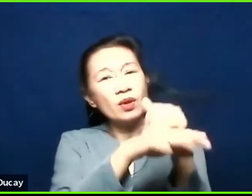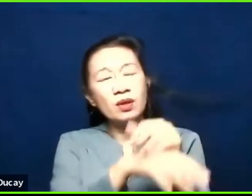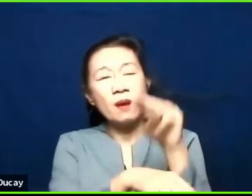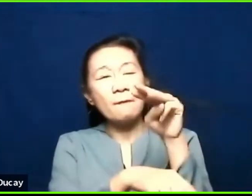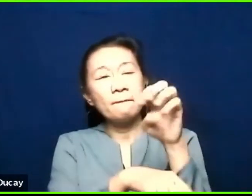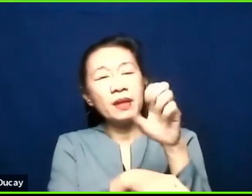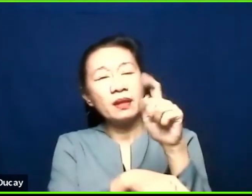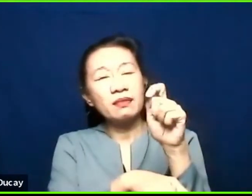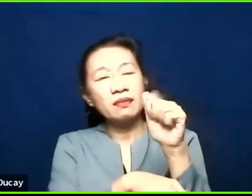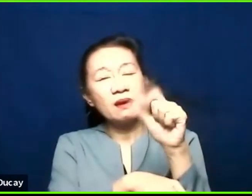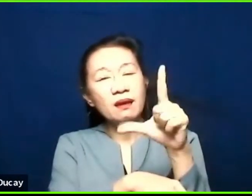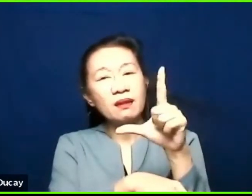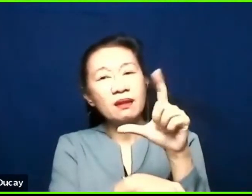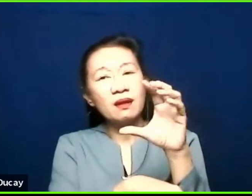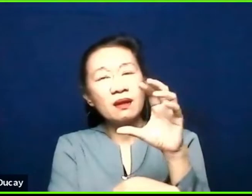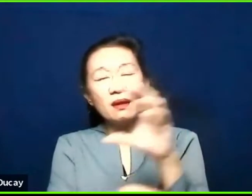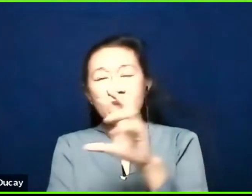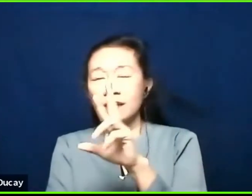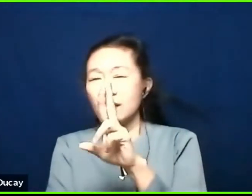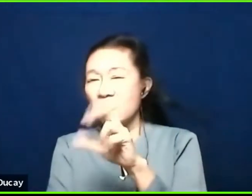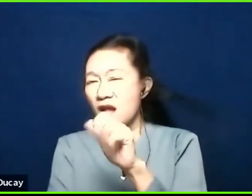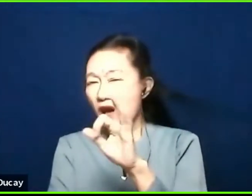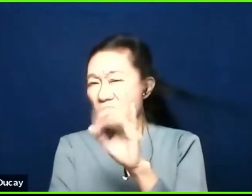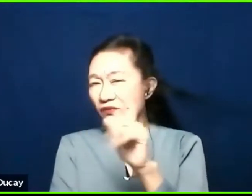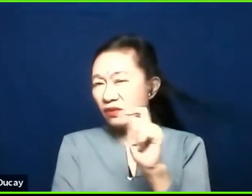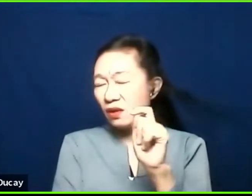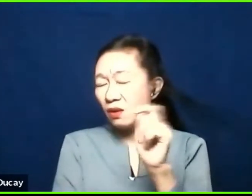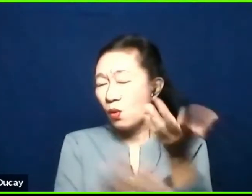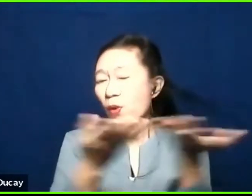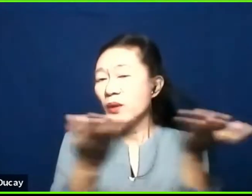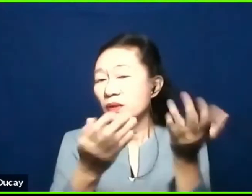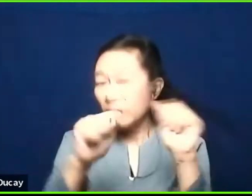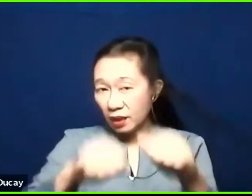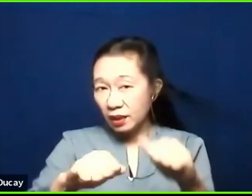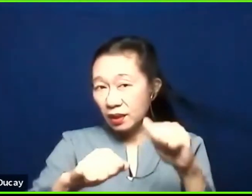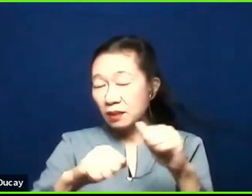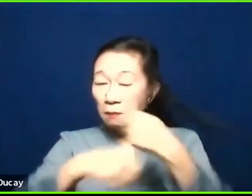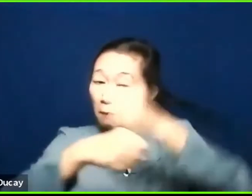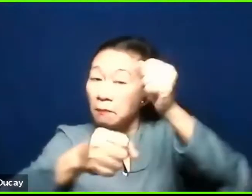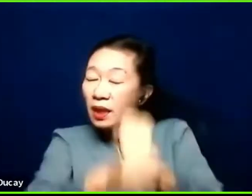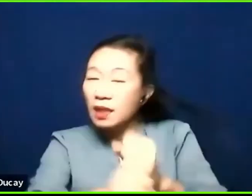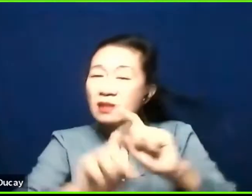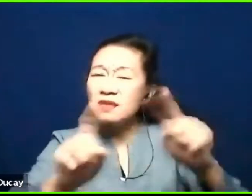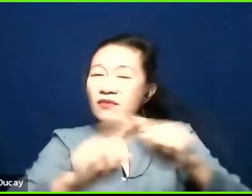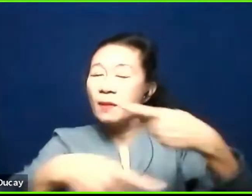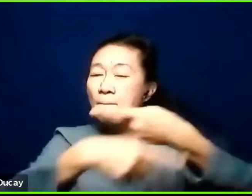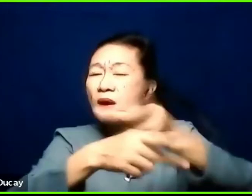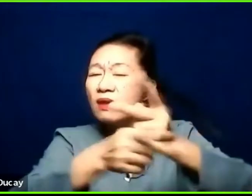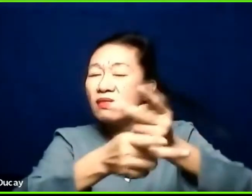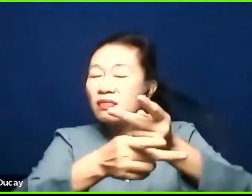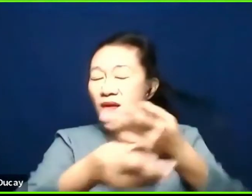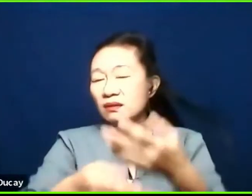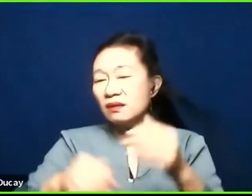craft, na kung saan makakabuo ng iba-ibang produkto na pwedeng magawa ng taong may